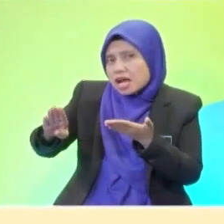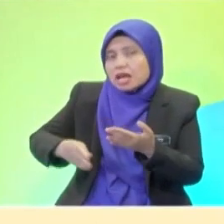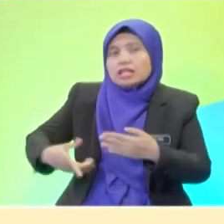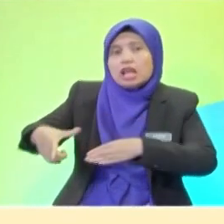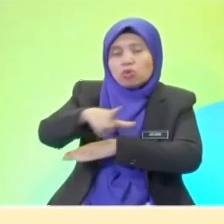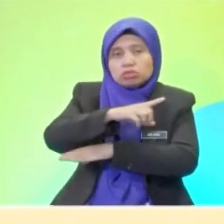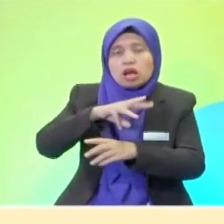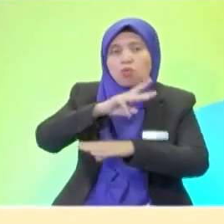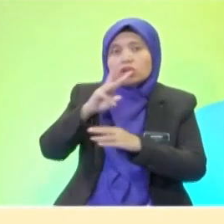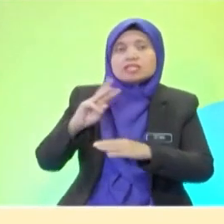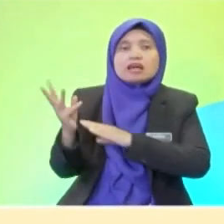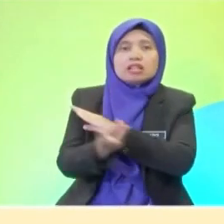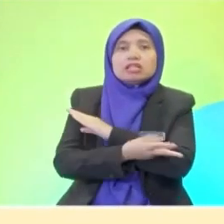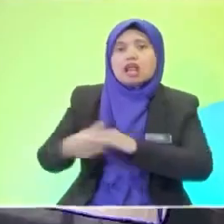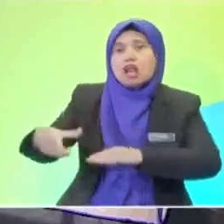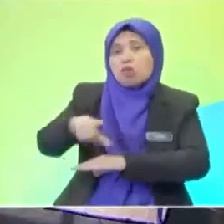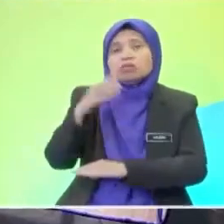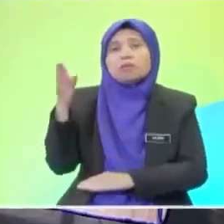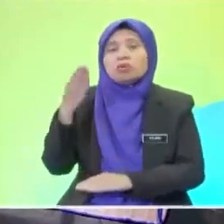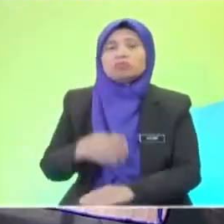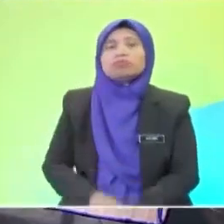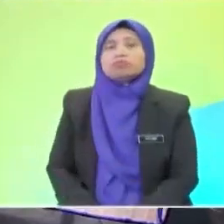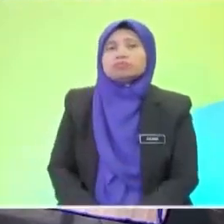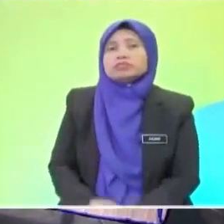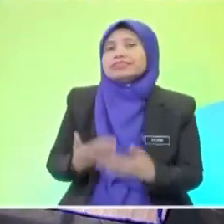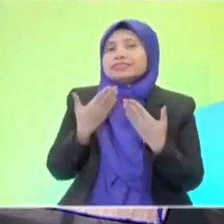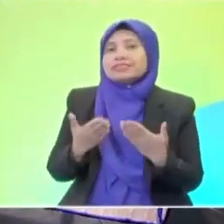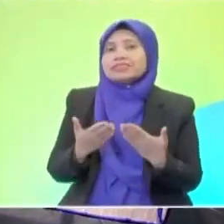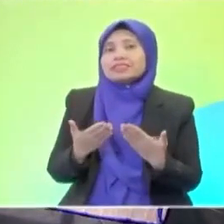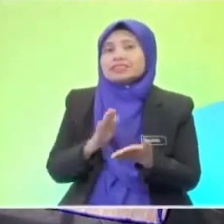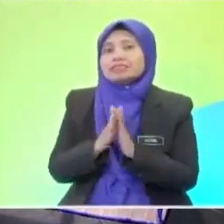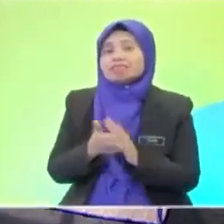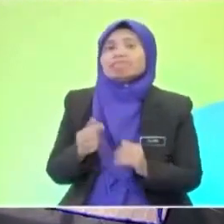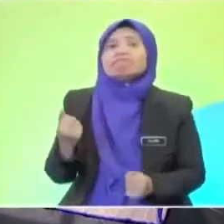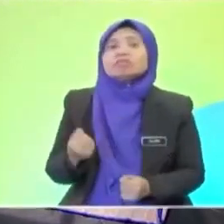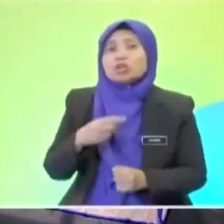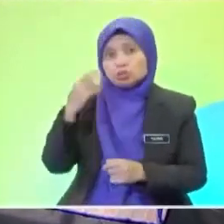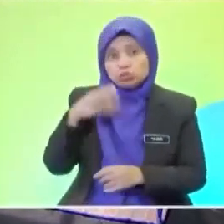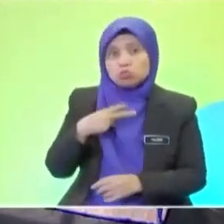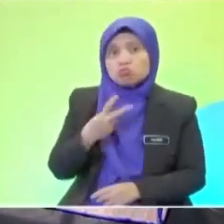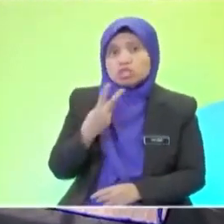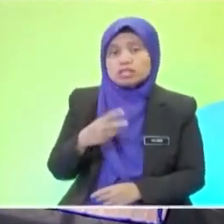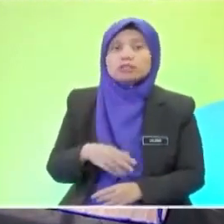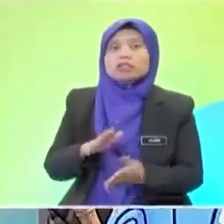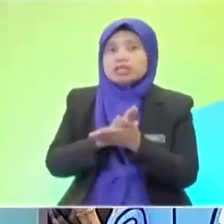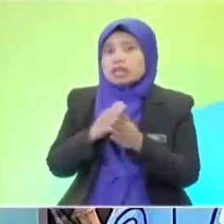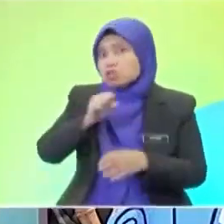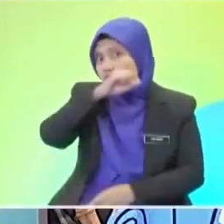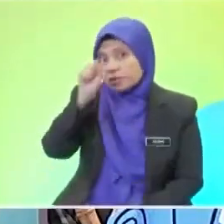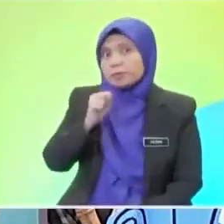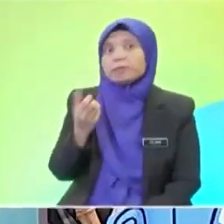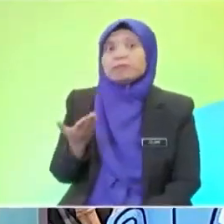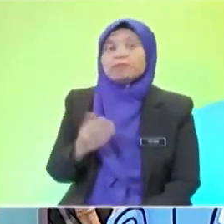biru Oke terima kasih itulah audionya jadi soalnya berbunyi